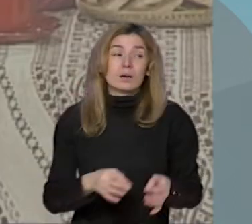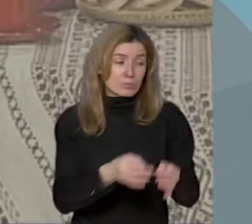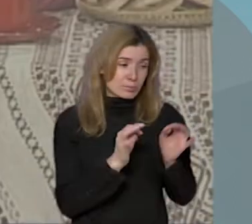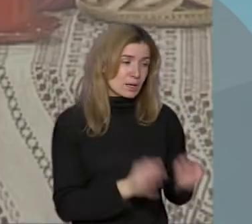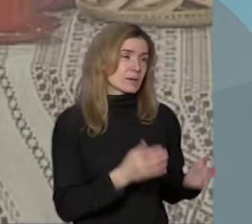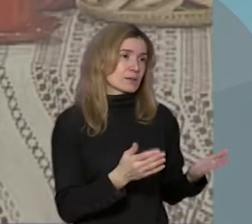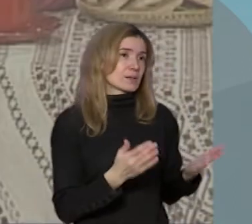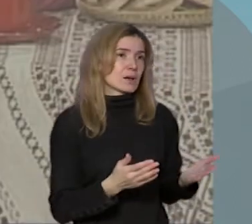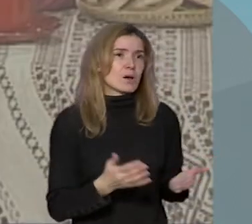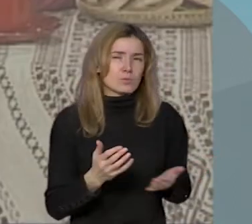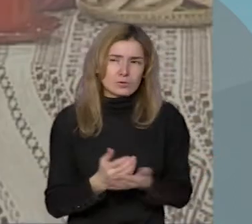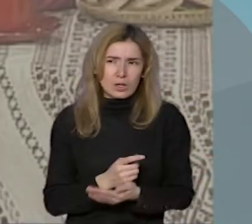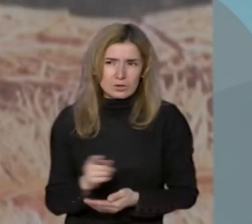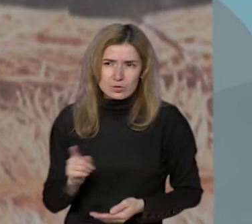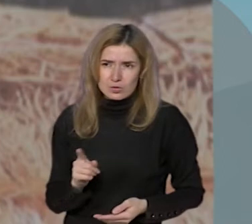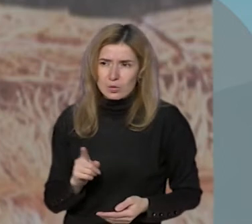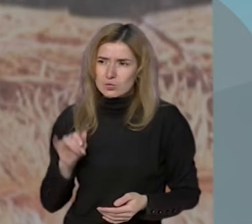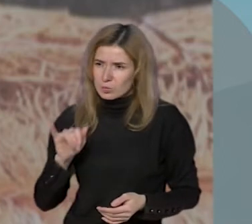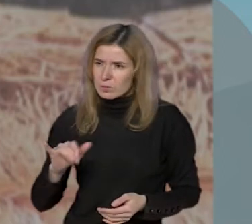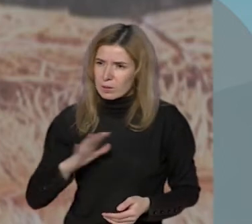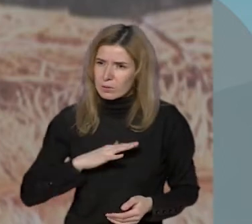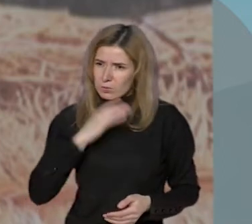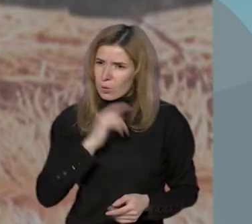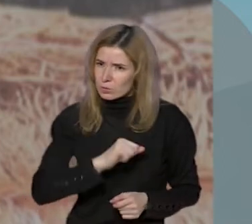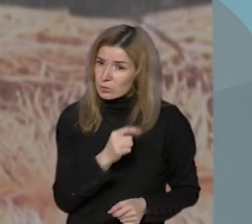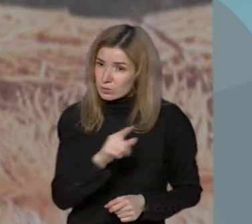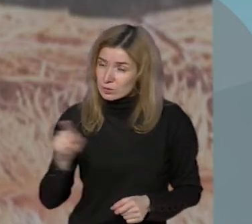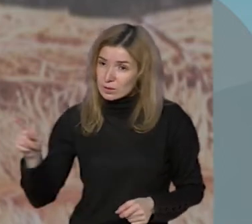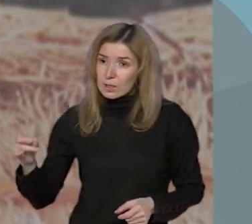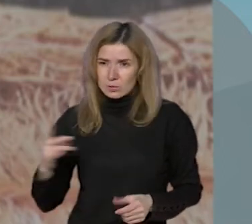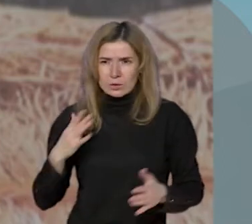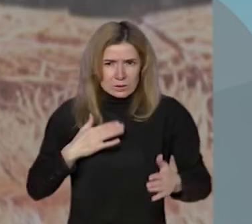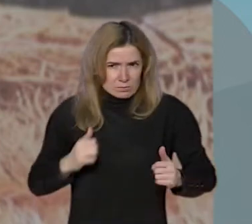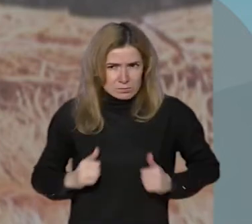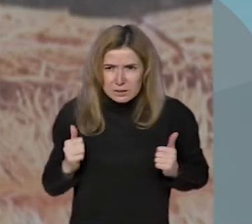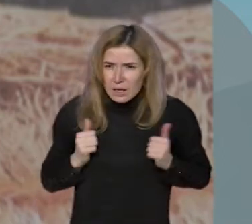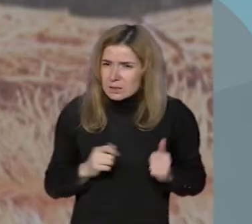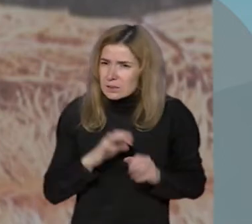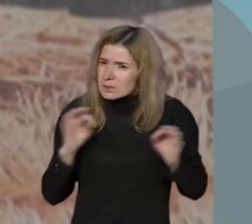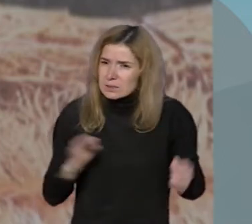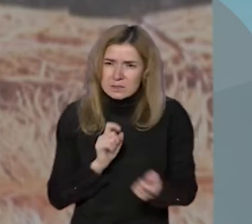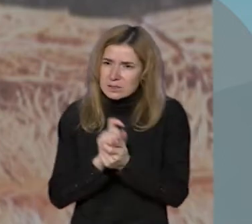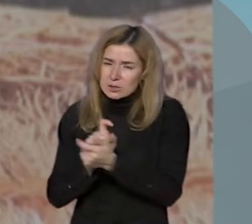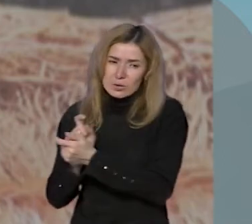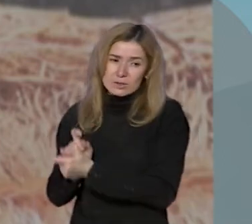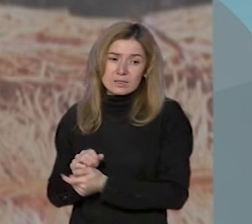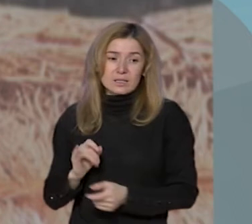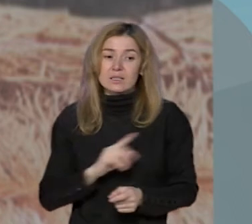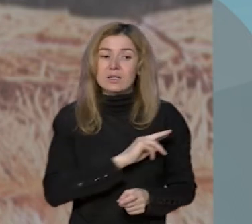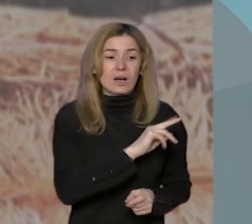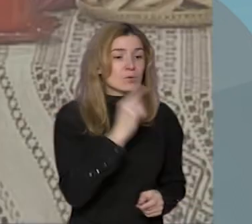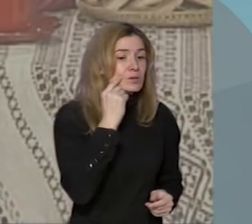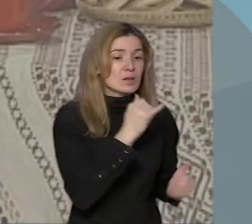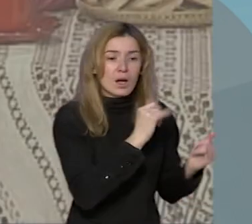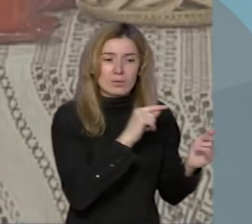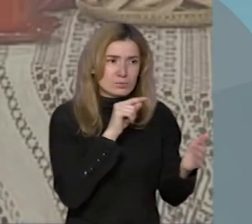Правильно, соседка. Получается, чтобы у тебя было много друзей, надо постараться никогда ни с кем не ссориться и